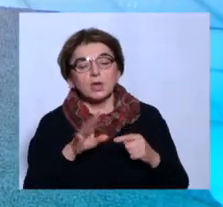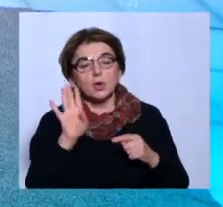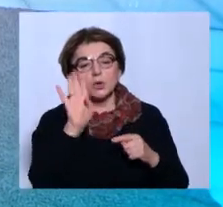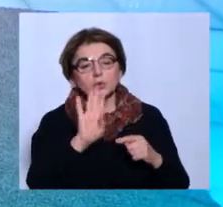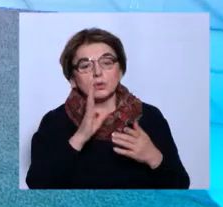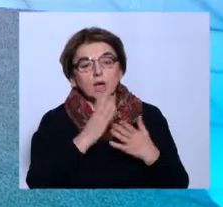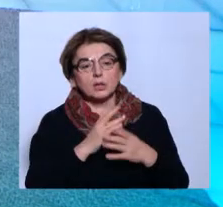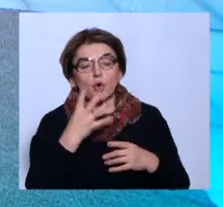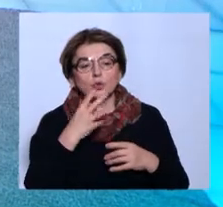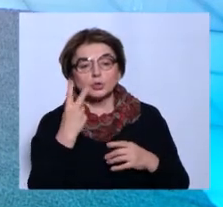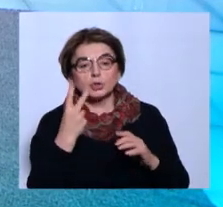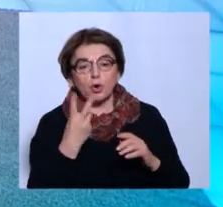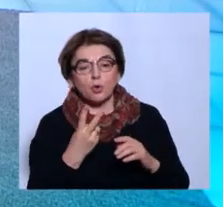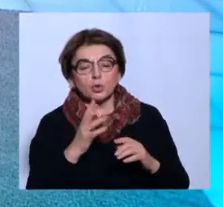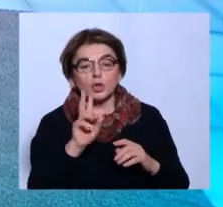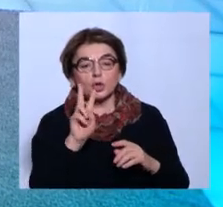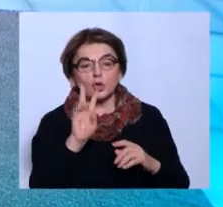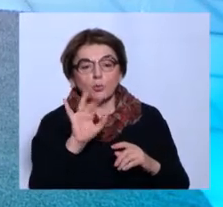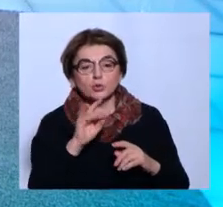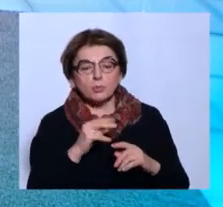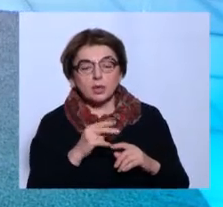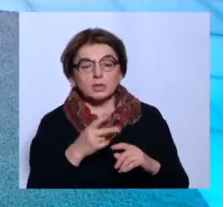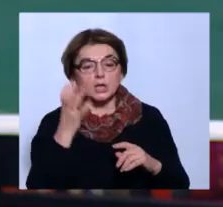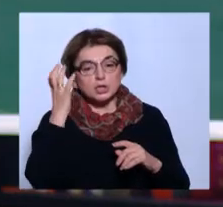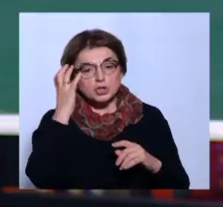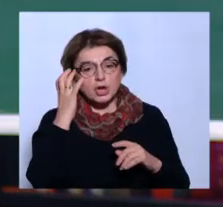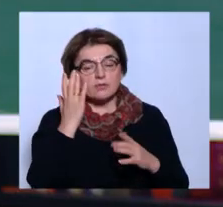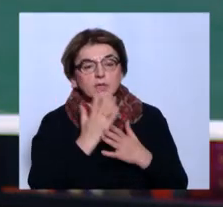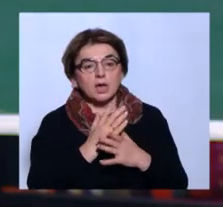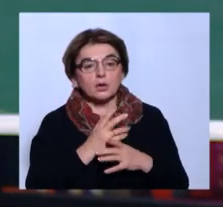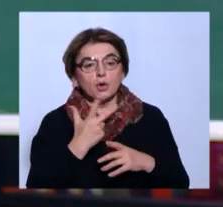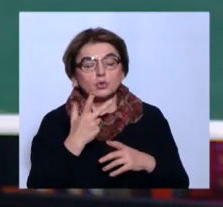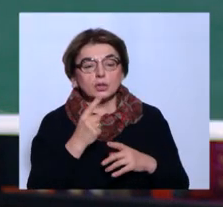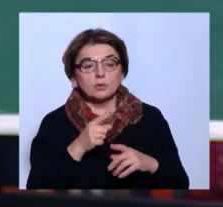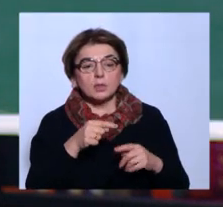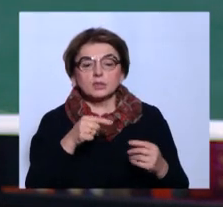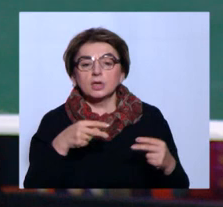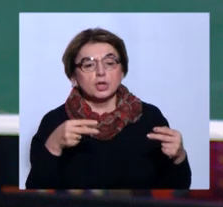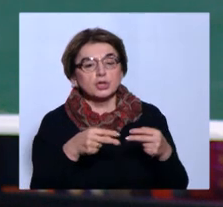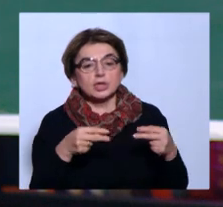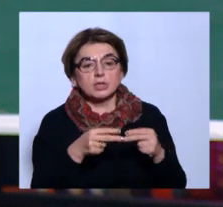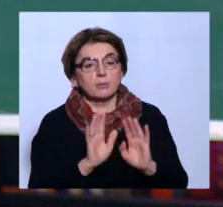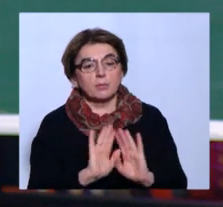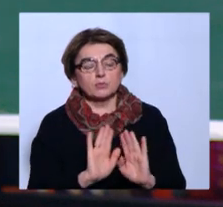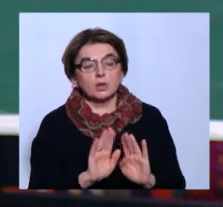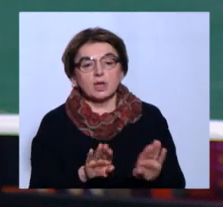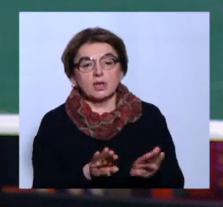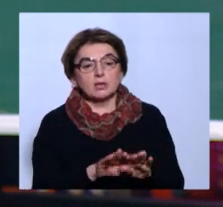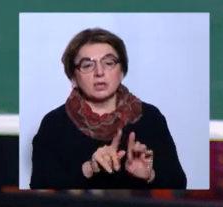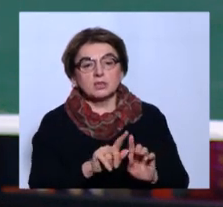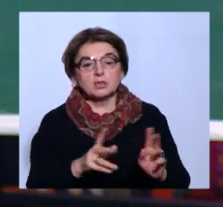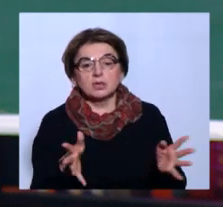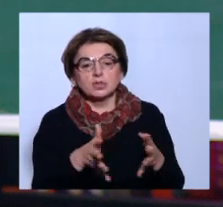42 ქრომოსომა აქვს, ხოლო შავს 38 და ცხადია, ხვდებით, რომ შეუსაბამობა იქნება და ვერანაირად